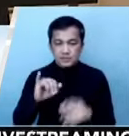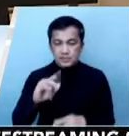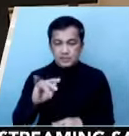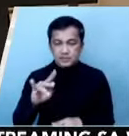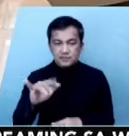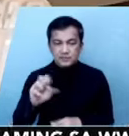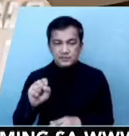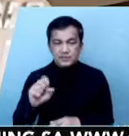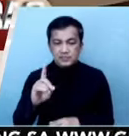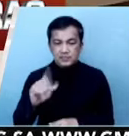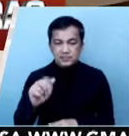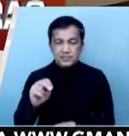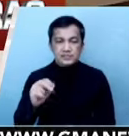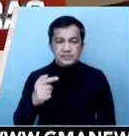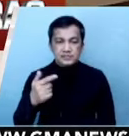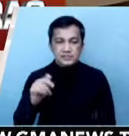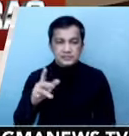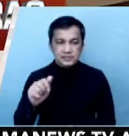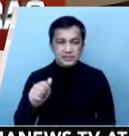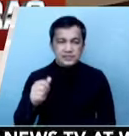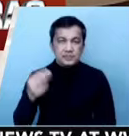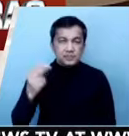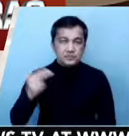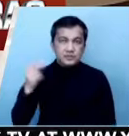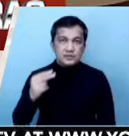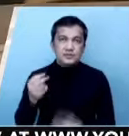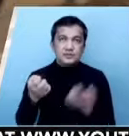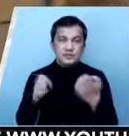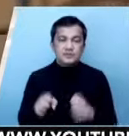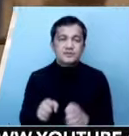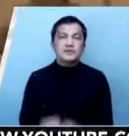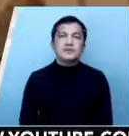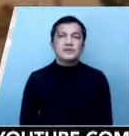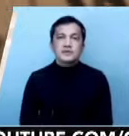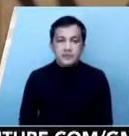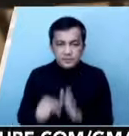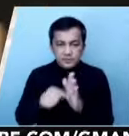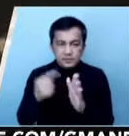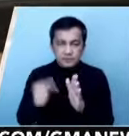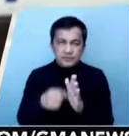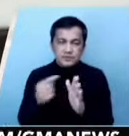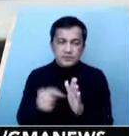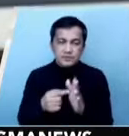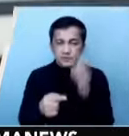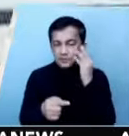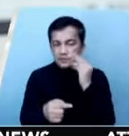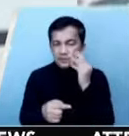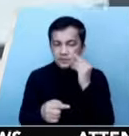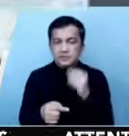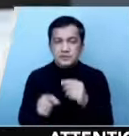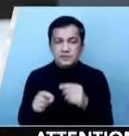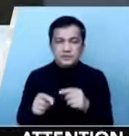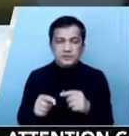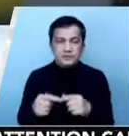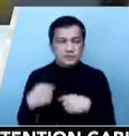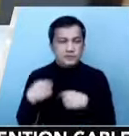Garcia. Historical event siya na bibihira mo lang ma-experience in a lifetime na,